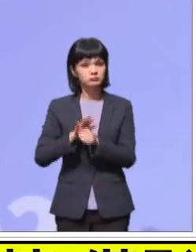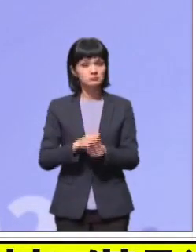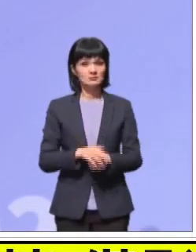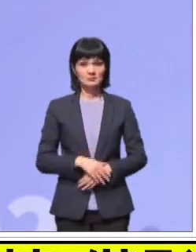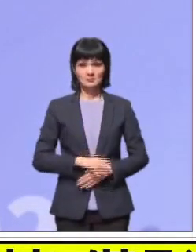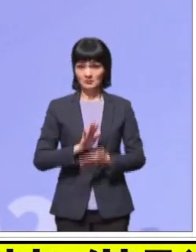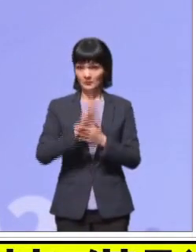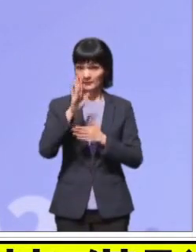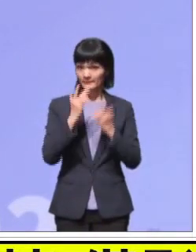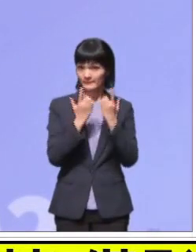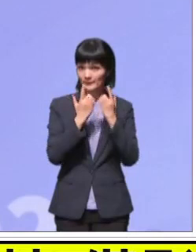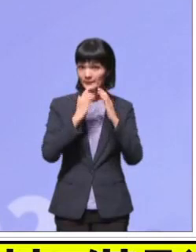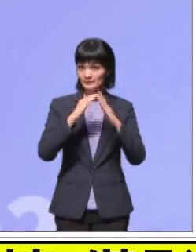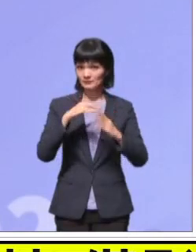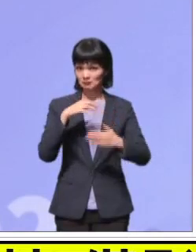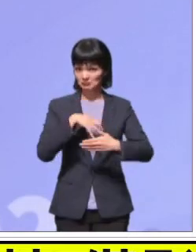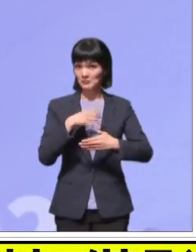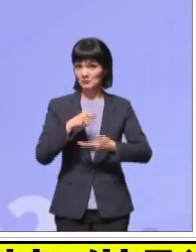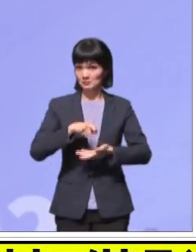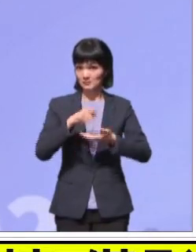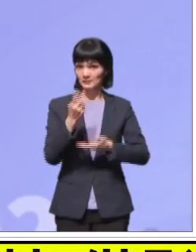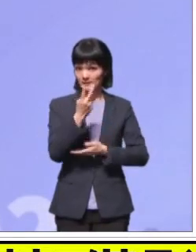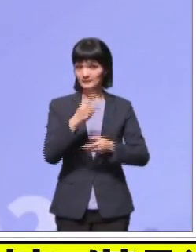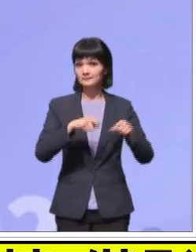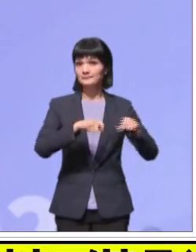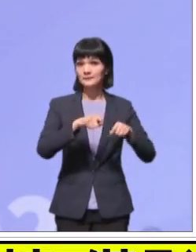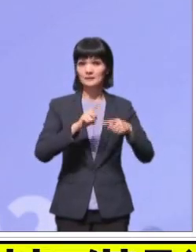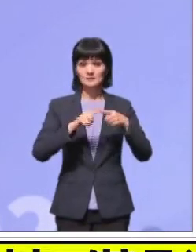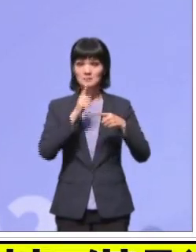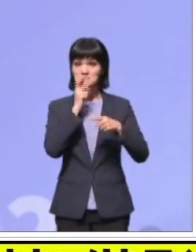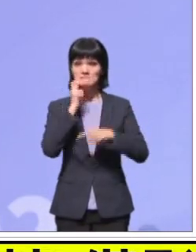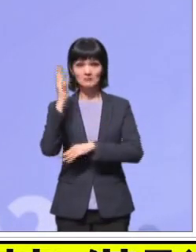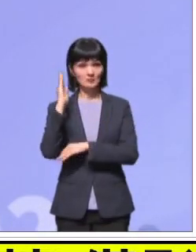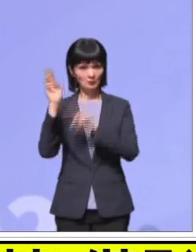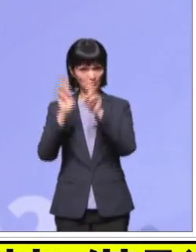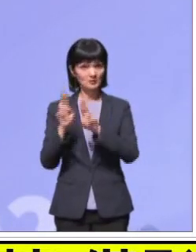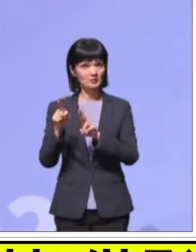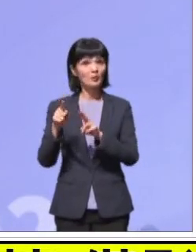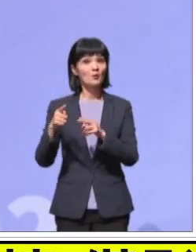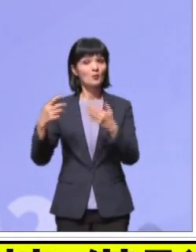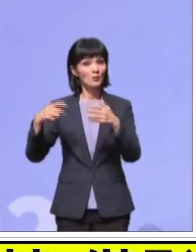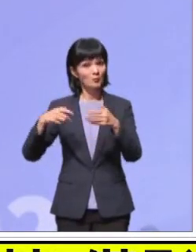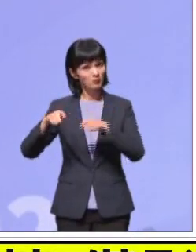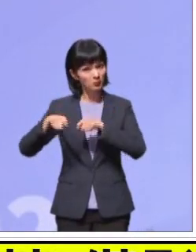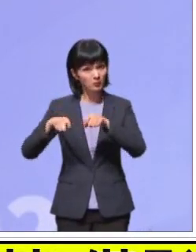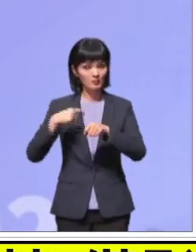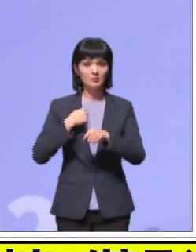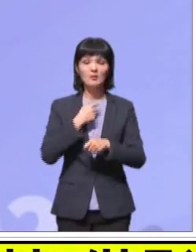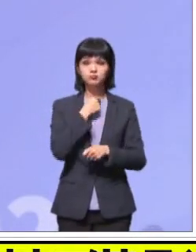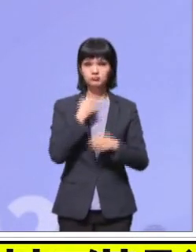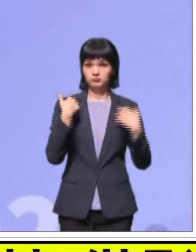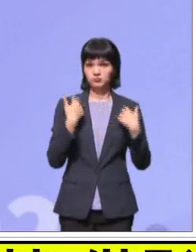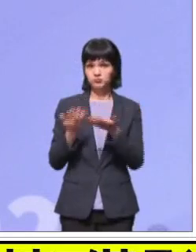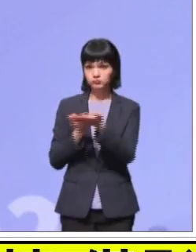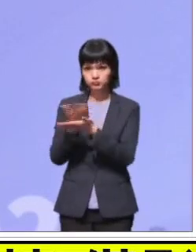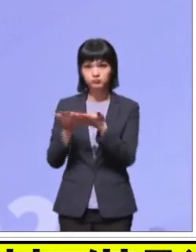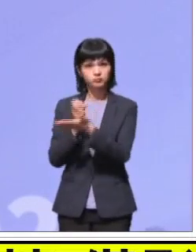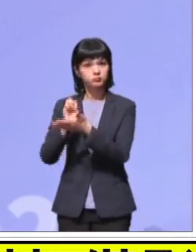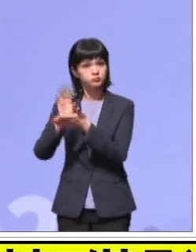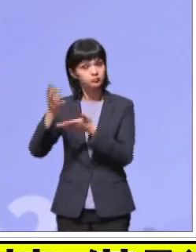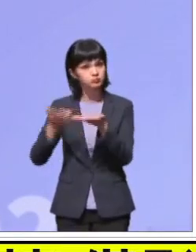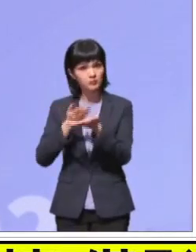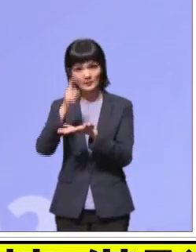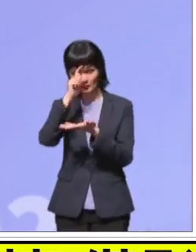在这个议题上来讲，蒋万安是有做充足的准备。我认为，因为他知道大家会问他这个问题，所以我认为他在这个问题